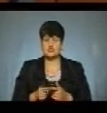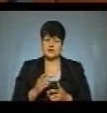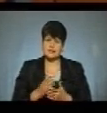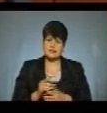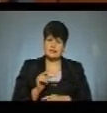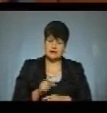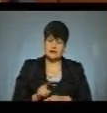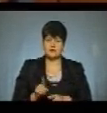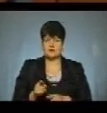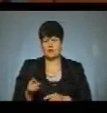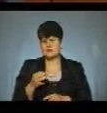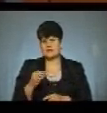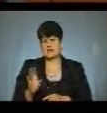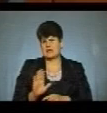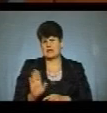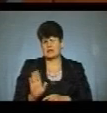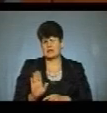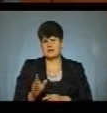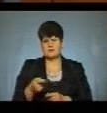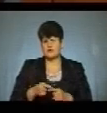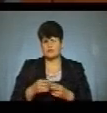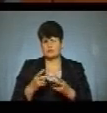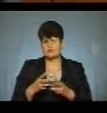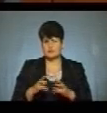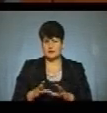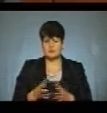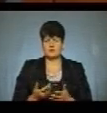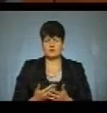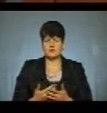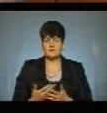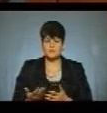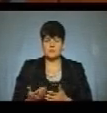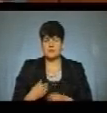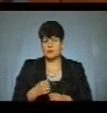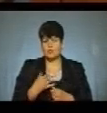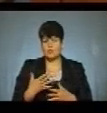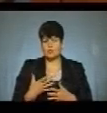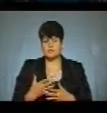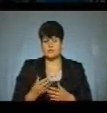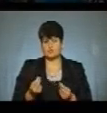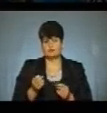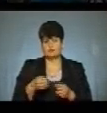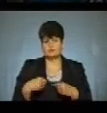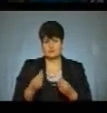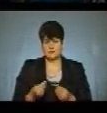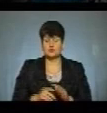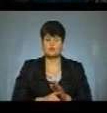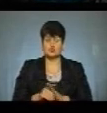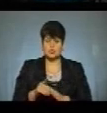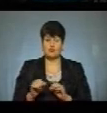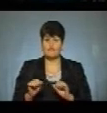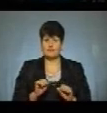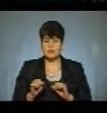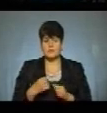що вам можуть сказати ні, нам зараз цього не потрібно, чи, наприклад, ми не можемо кинути ресурси на це? Звичайно, що спочатку влада до